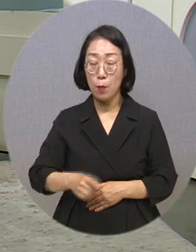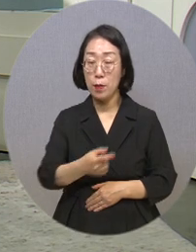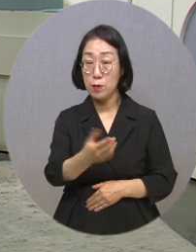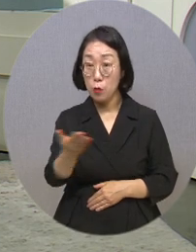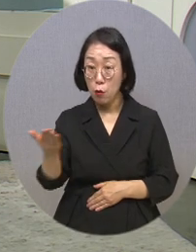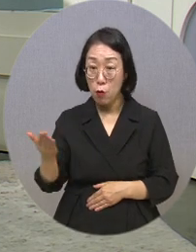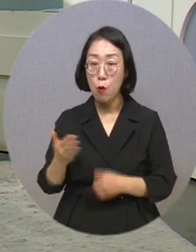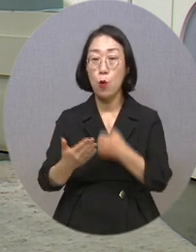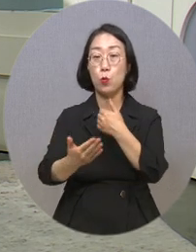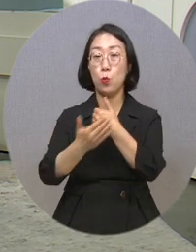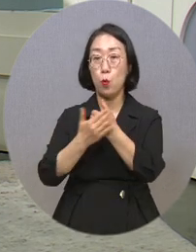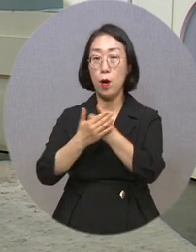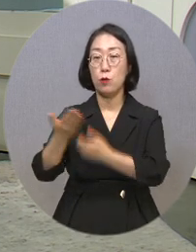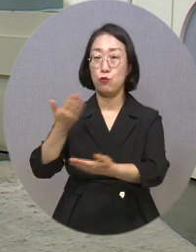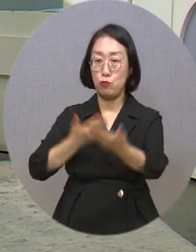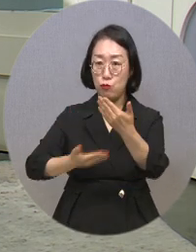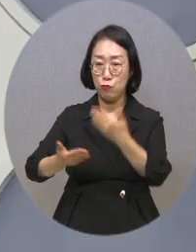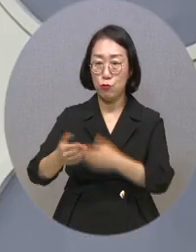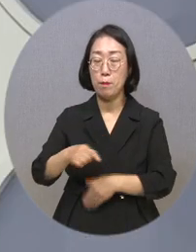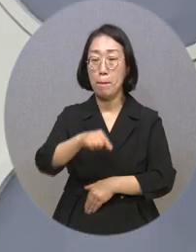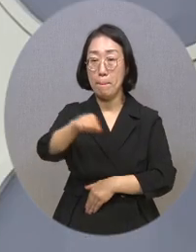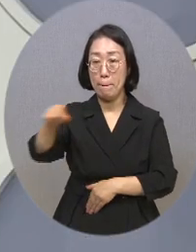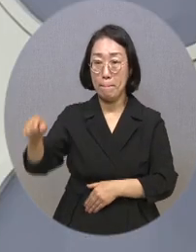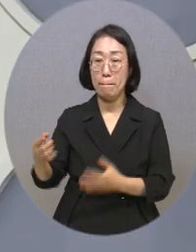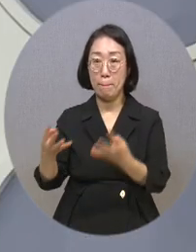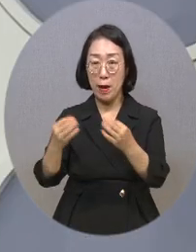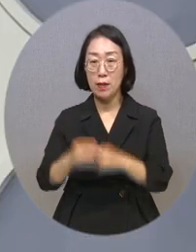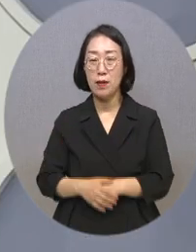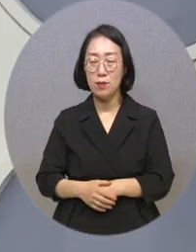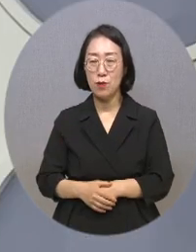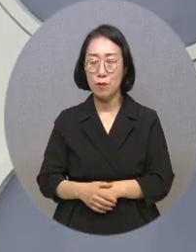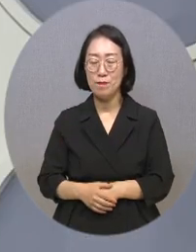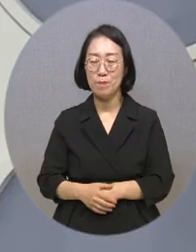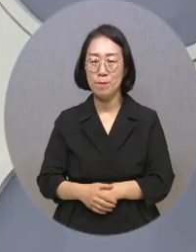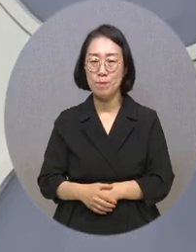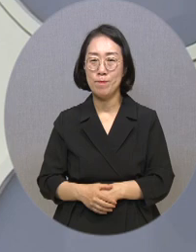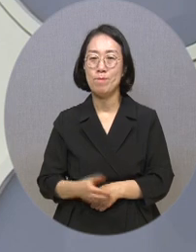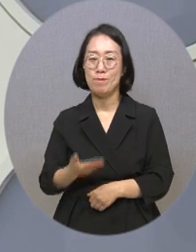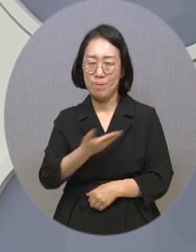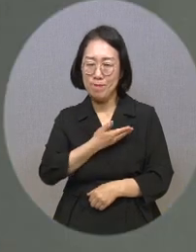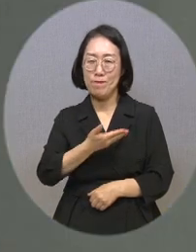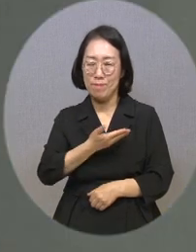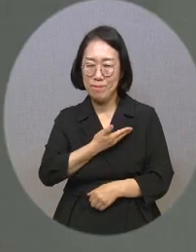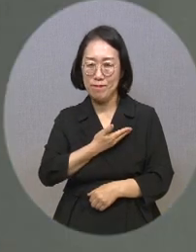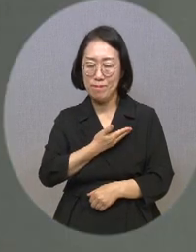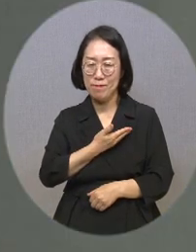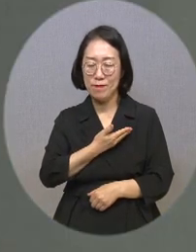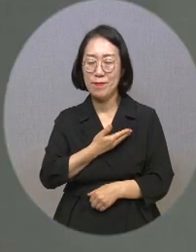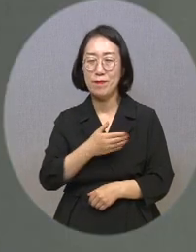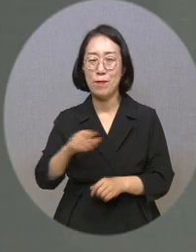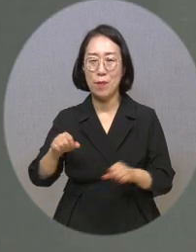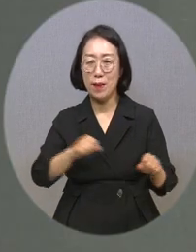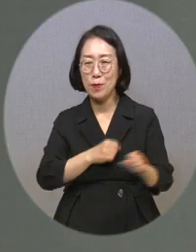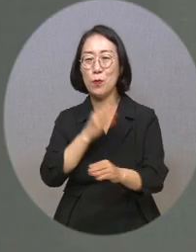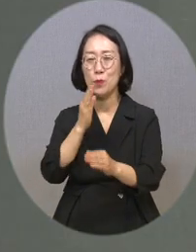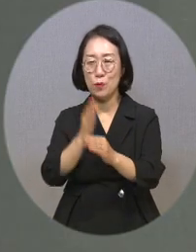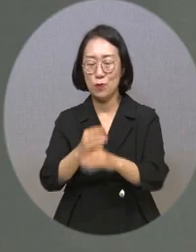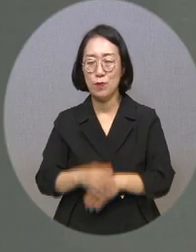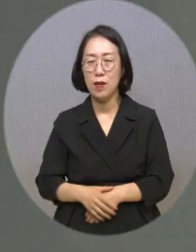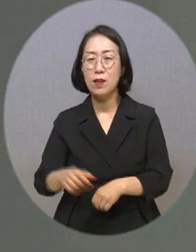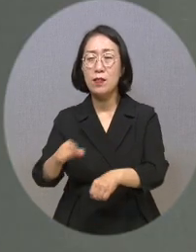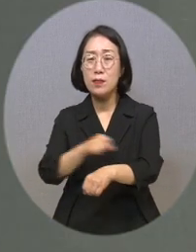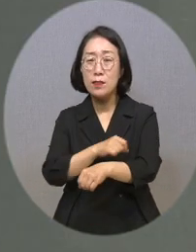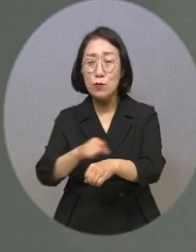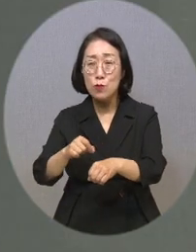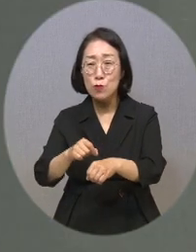도와주는 분들이 많아서 그냥 그런대로 하고 있는 편입니다. 네. 특수법인이다 보니까 여러